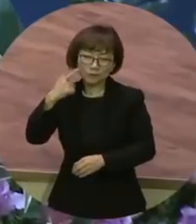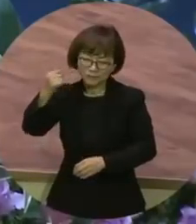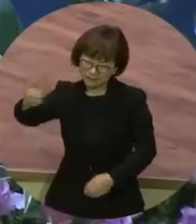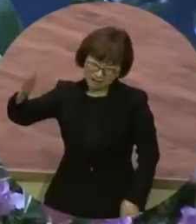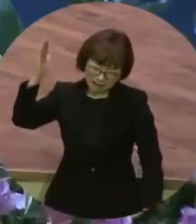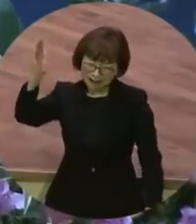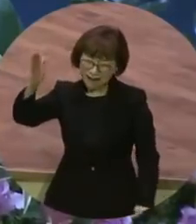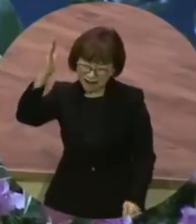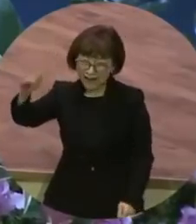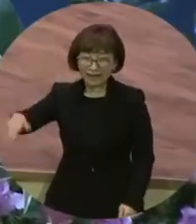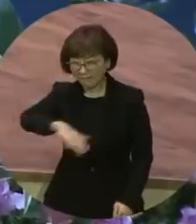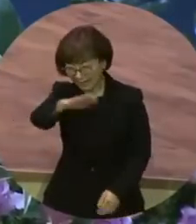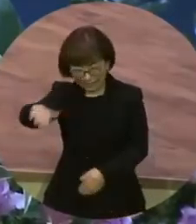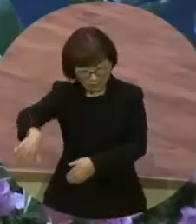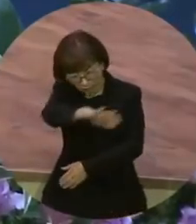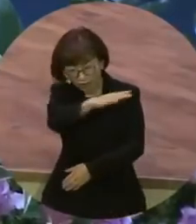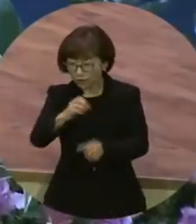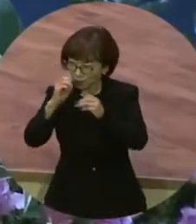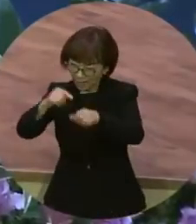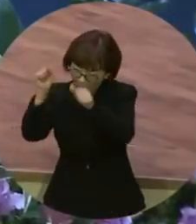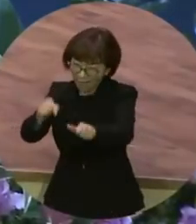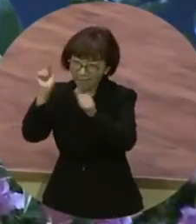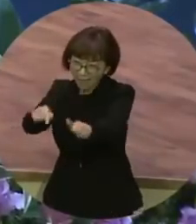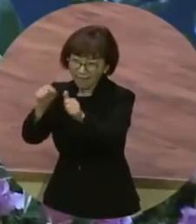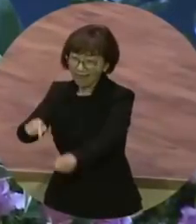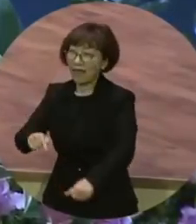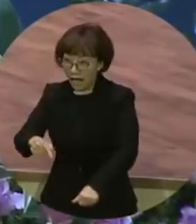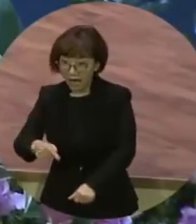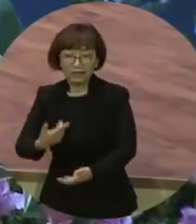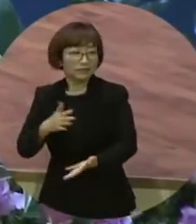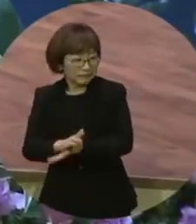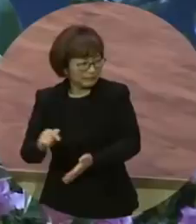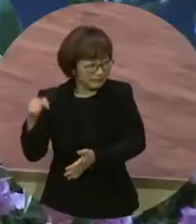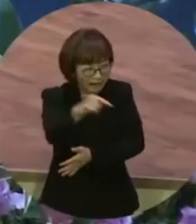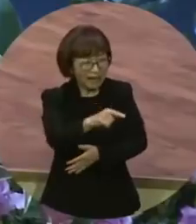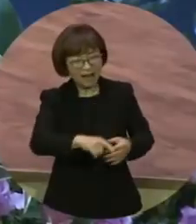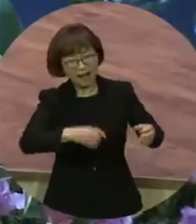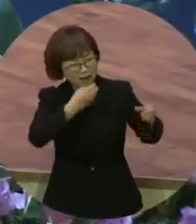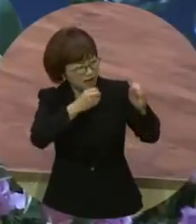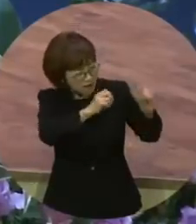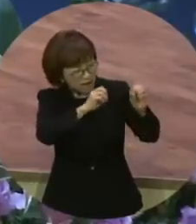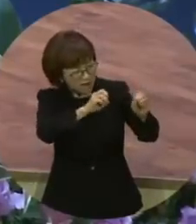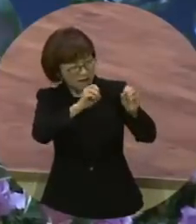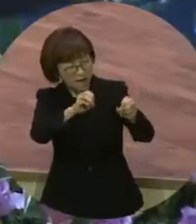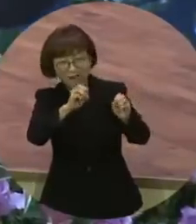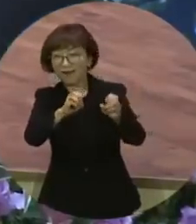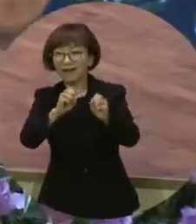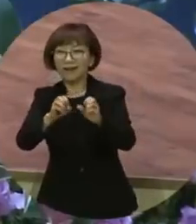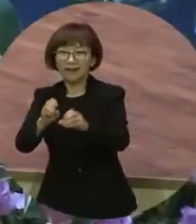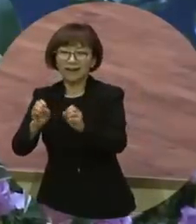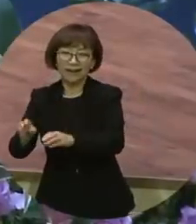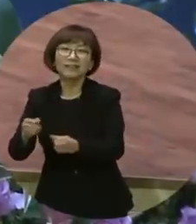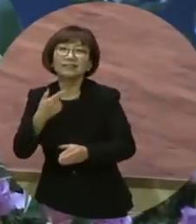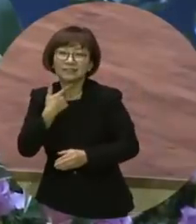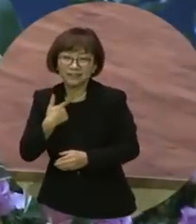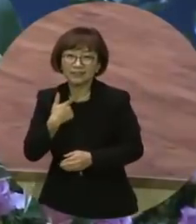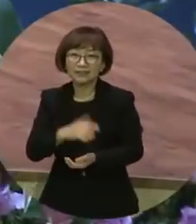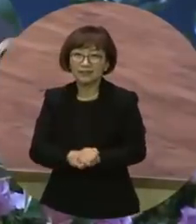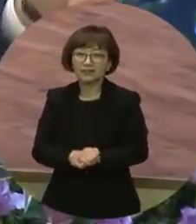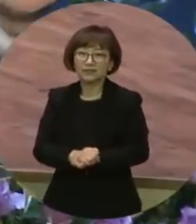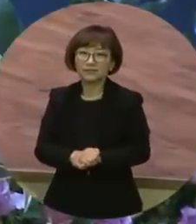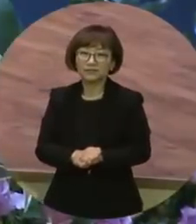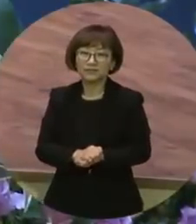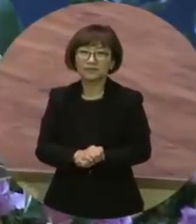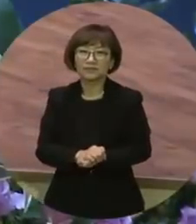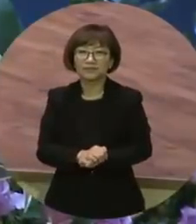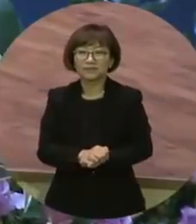자녀라면 전도 된다 막 이러니까 막 얼마나 뜨겁든지 막 나가봐라 전도 되지. 진짜 설교 끝나자마자 제가 튀어나갔어요. 끝나자마자